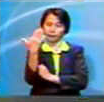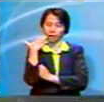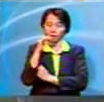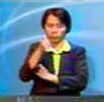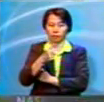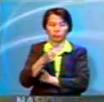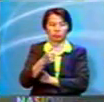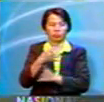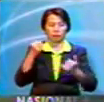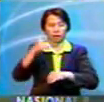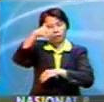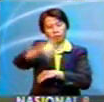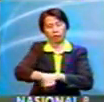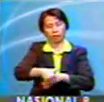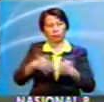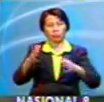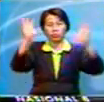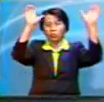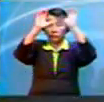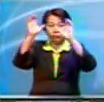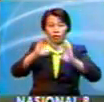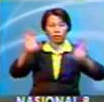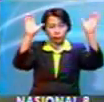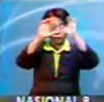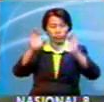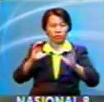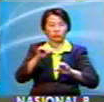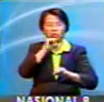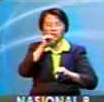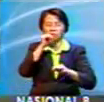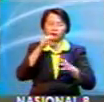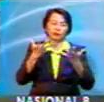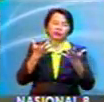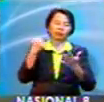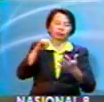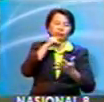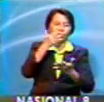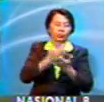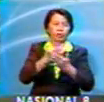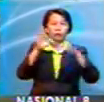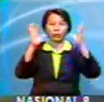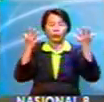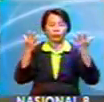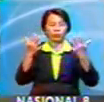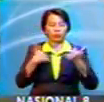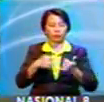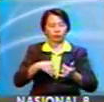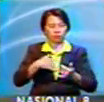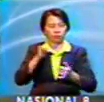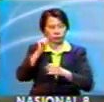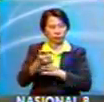sampai malam ini pusat juga disebutkan dalam cuaca yang agak tidak menyesinkan tapi tidak ada arti putus asa